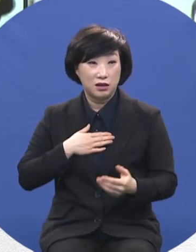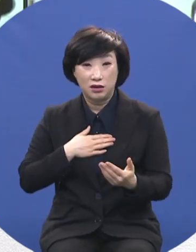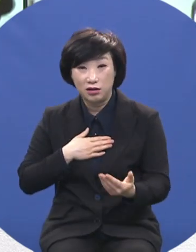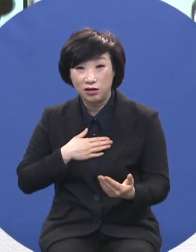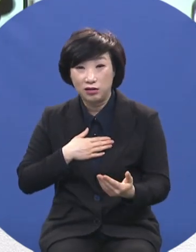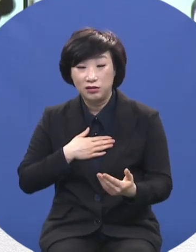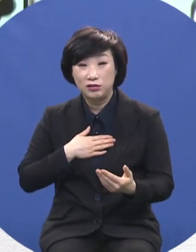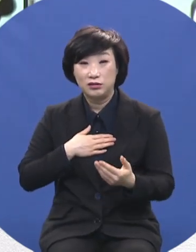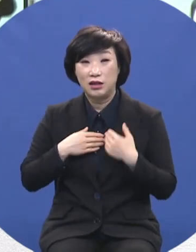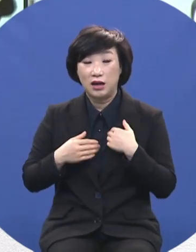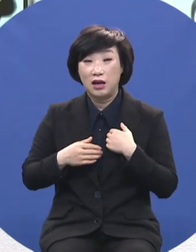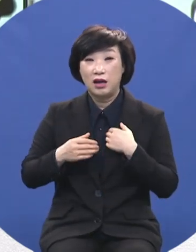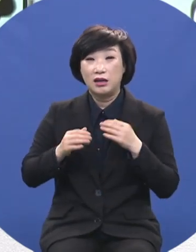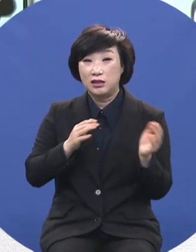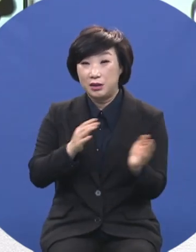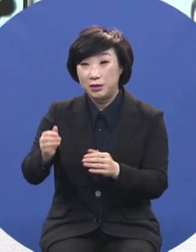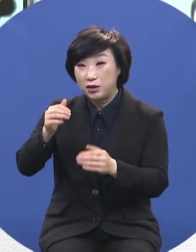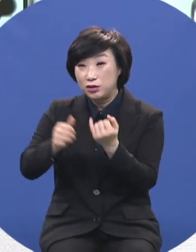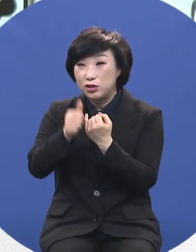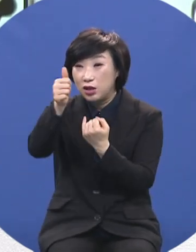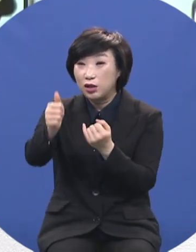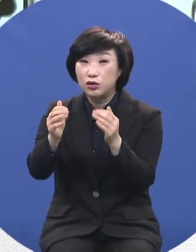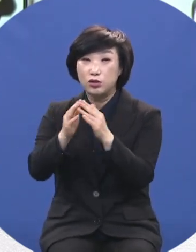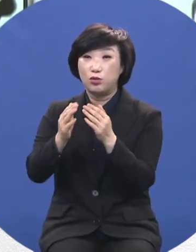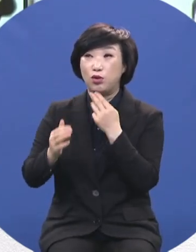내가 예비한 신랑의 집이 없을 때,